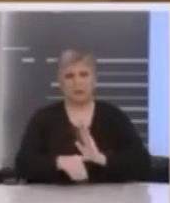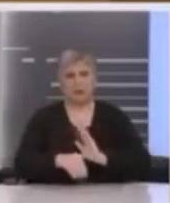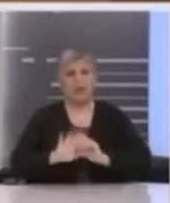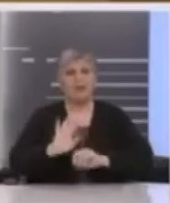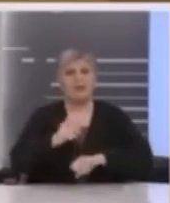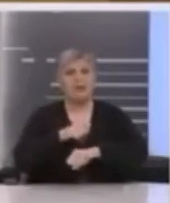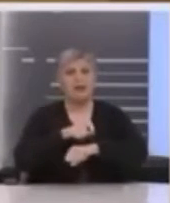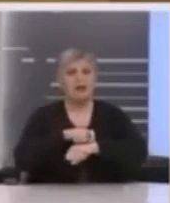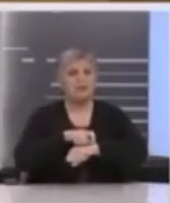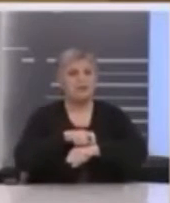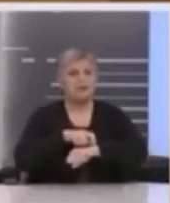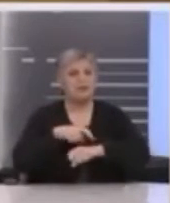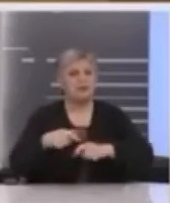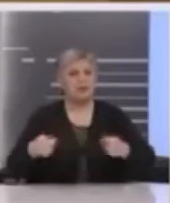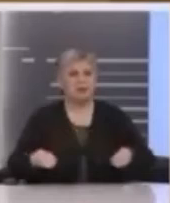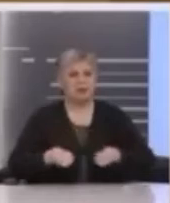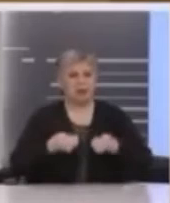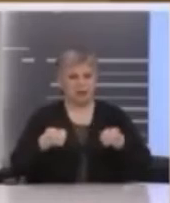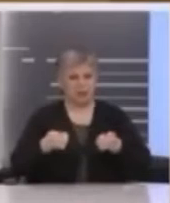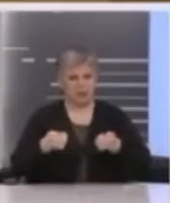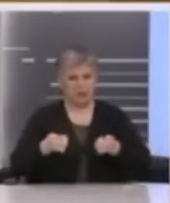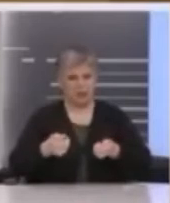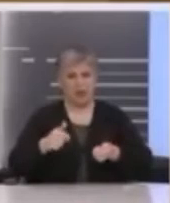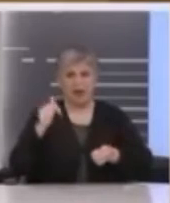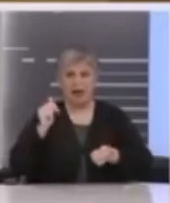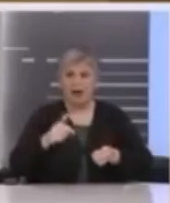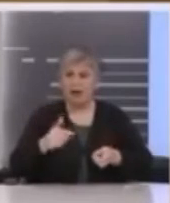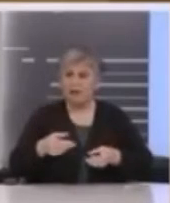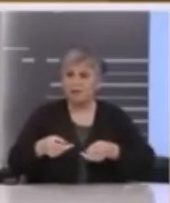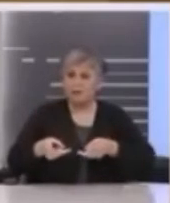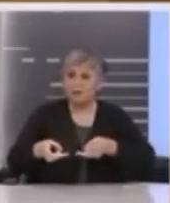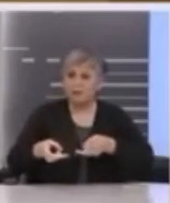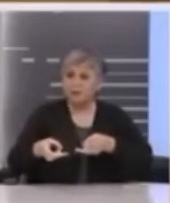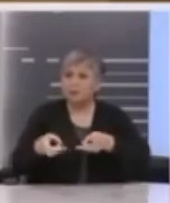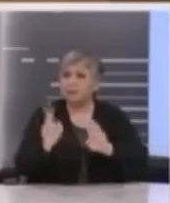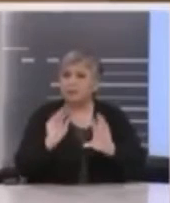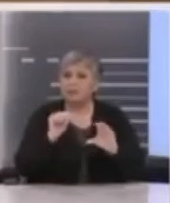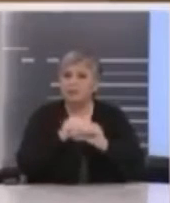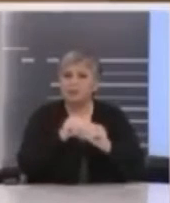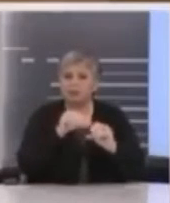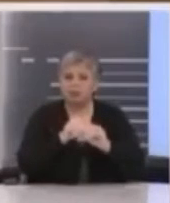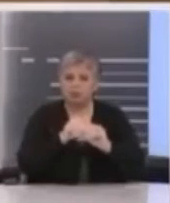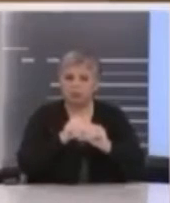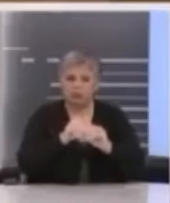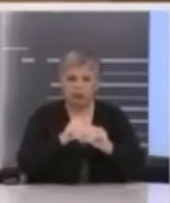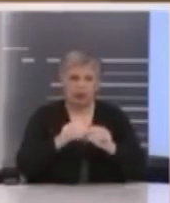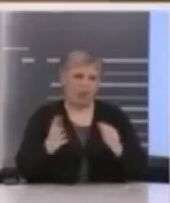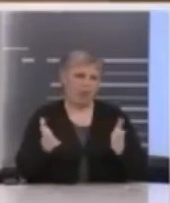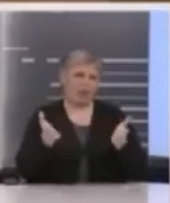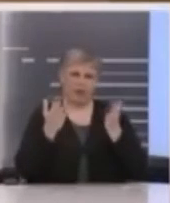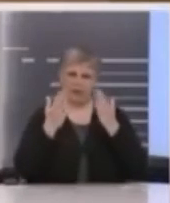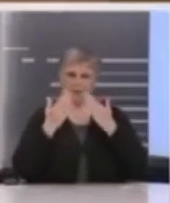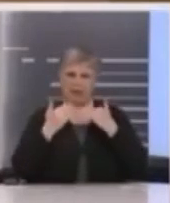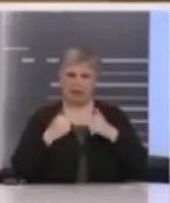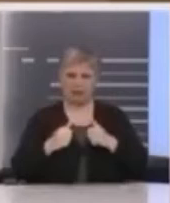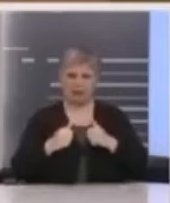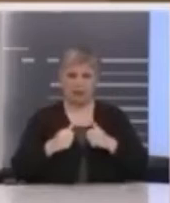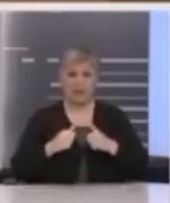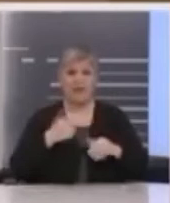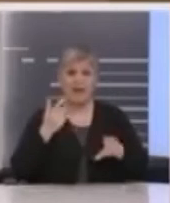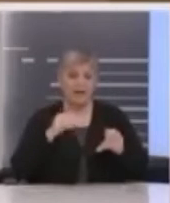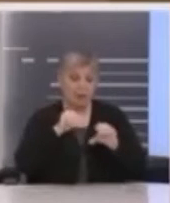συνθήκες τέτοιες που δεν επιτρέπουν να δημιουργηθεί εθνική αποταμίευση. Χωρίς εθνική αποταμίευση δεν